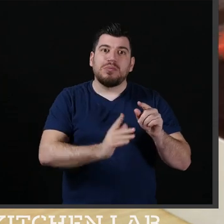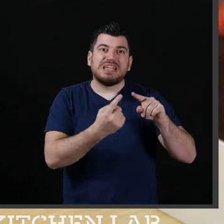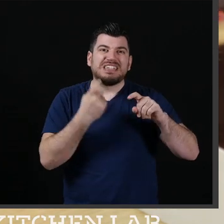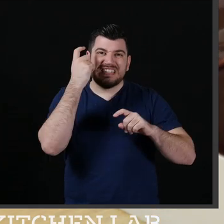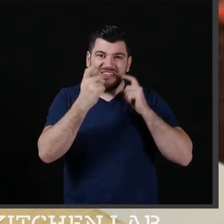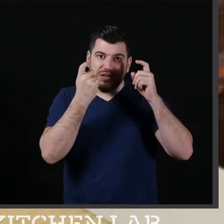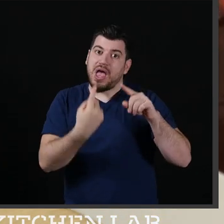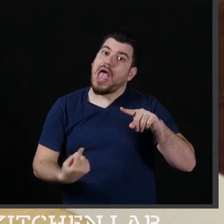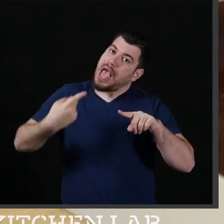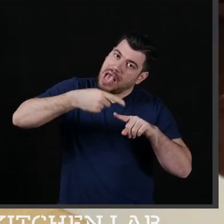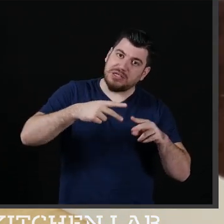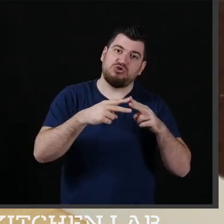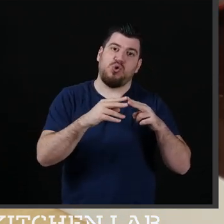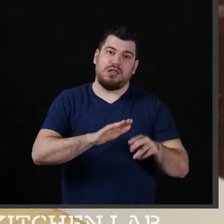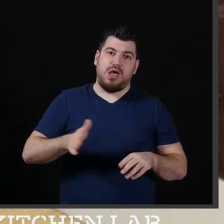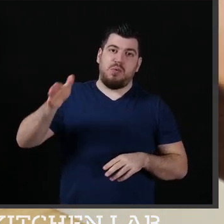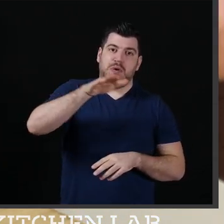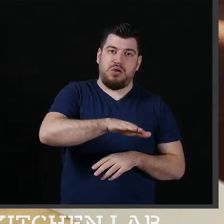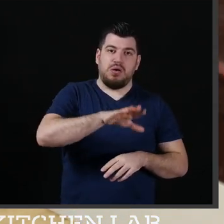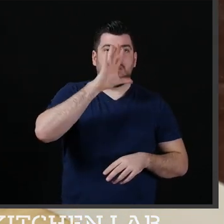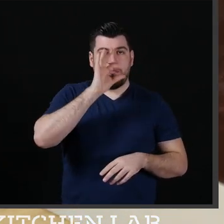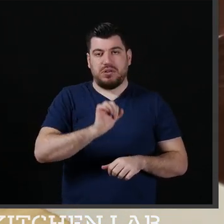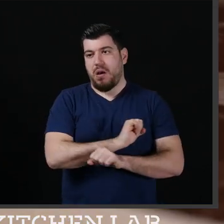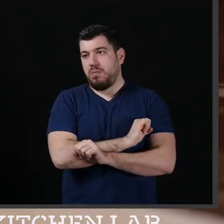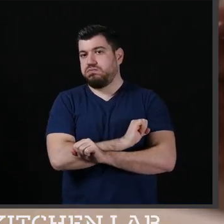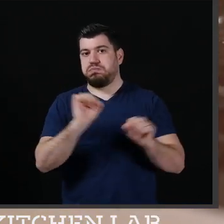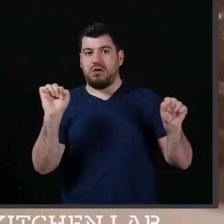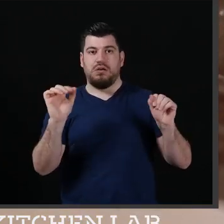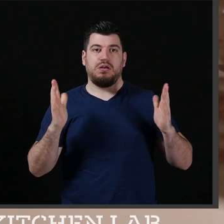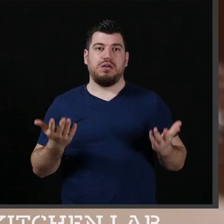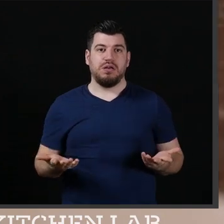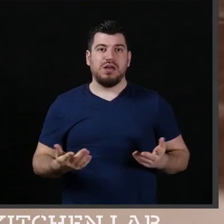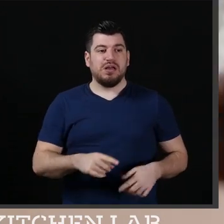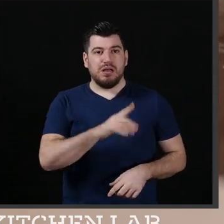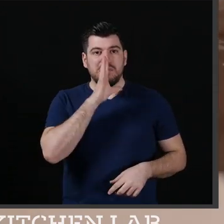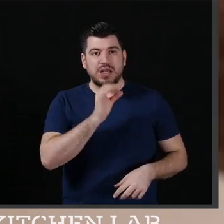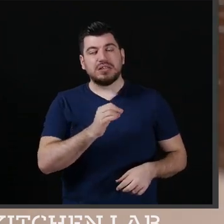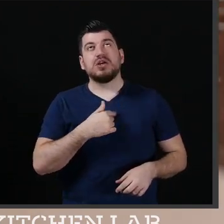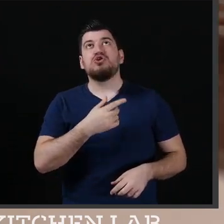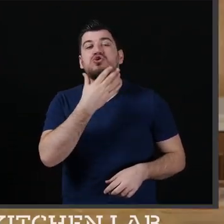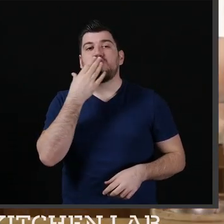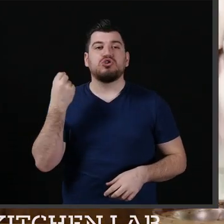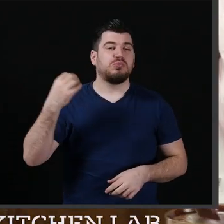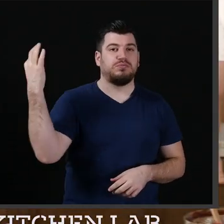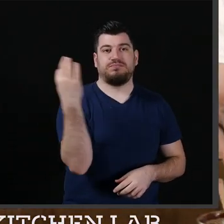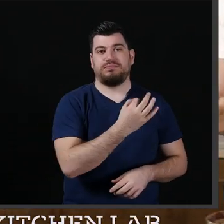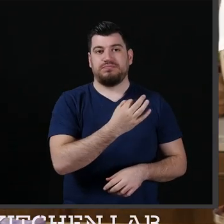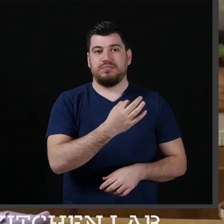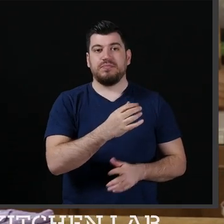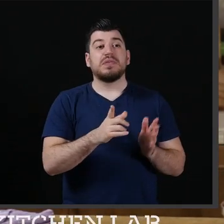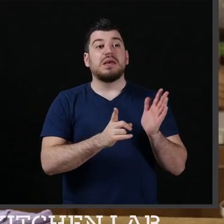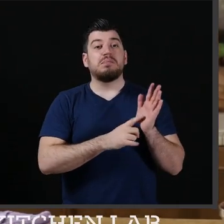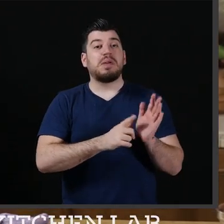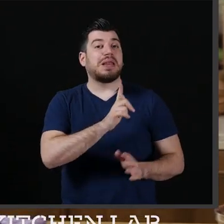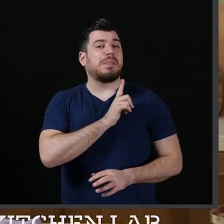γίνεται. Χαμός! Όσο περισσότερο σοκολάτα, τόσο πιο νόστιμο το γλυκό μας. Θα πρέπει να περιμένουμε λίγη